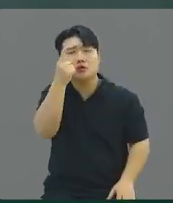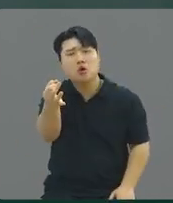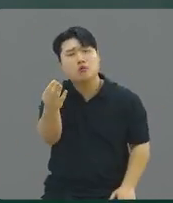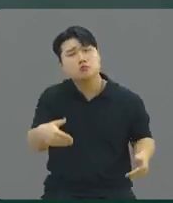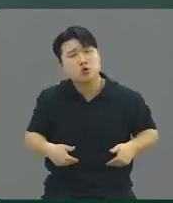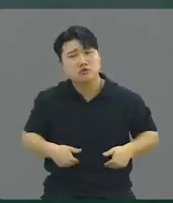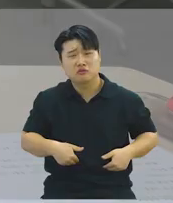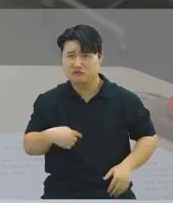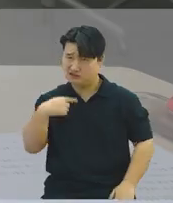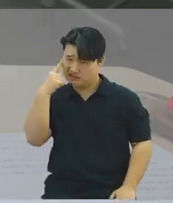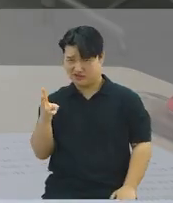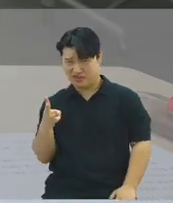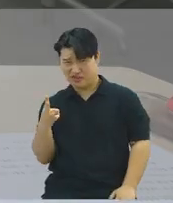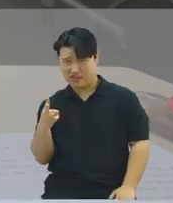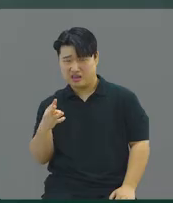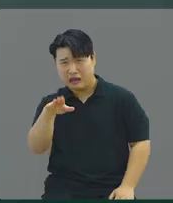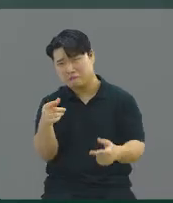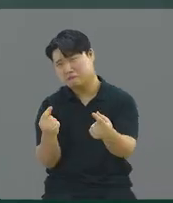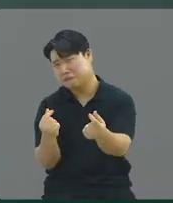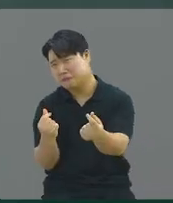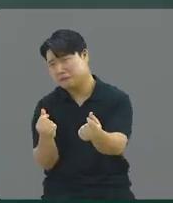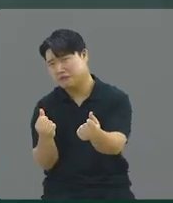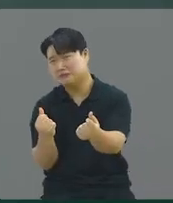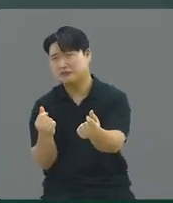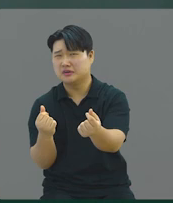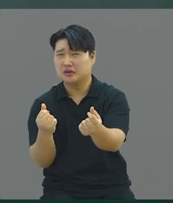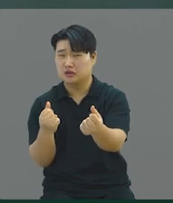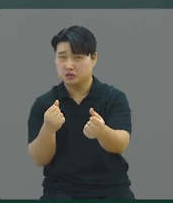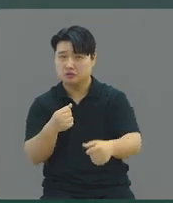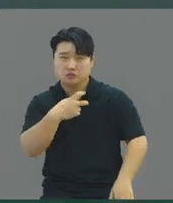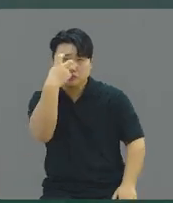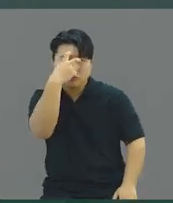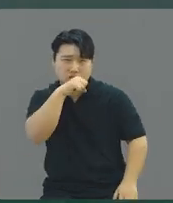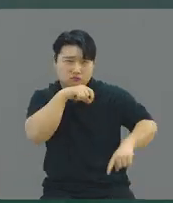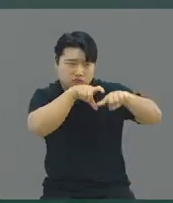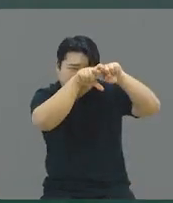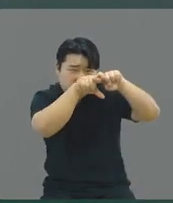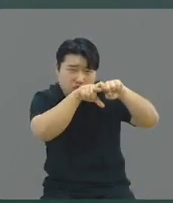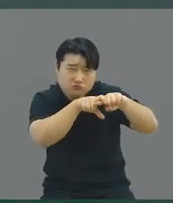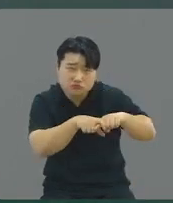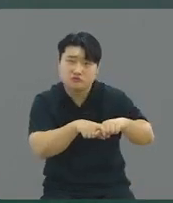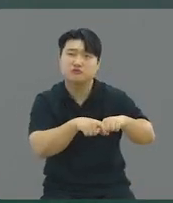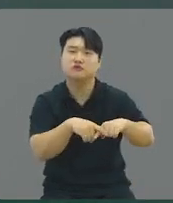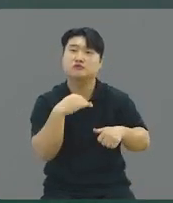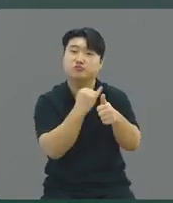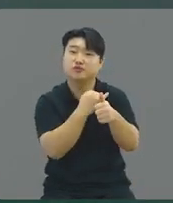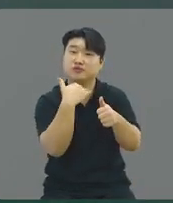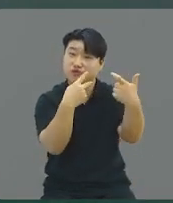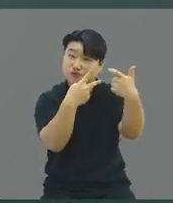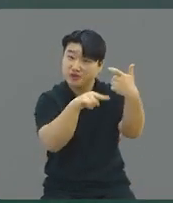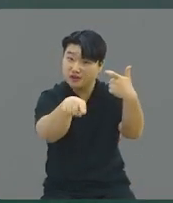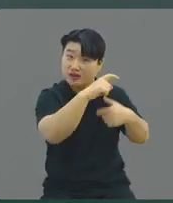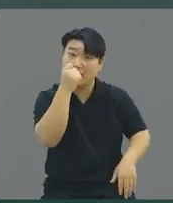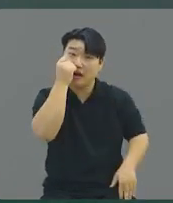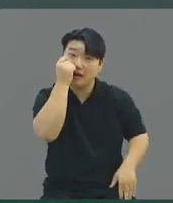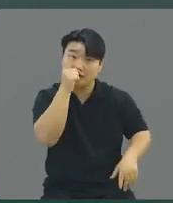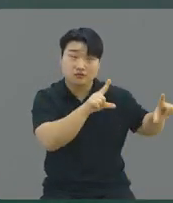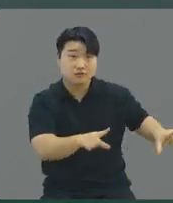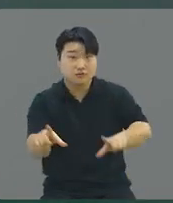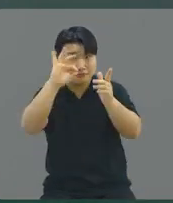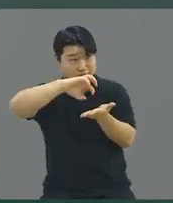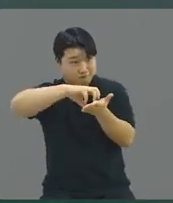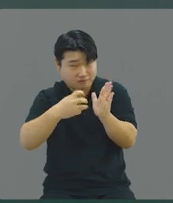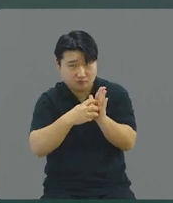생활비가 필요할 것 같으세요? 한 300? 얼추 비슷합니다. 조사에 따르면 60대 부부의 한